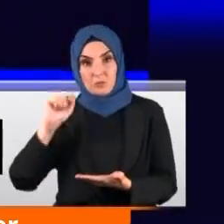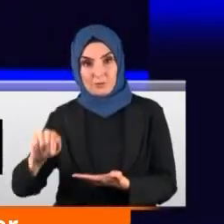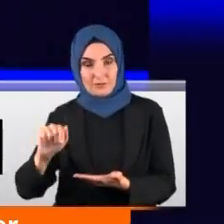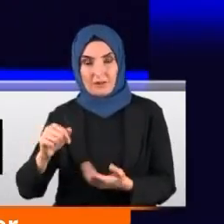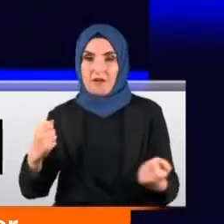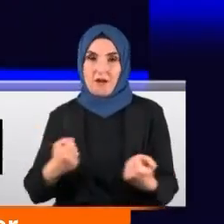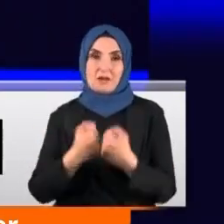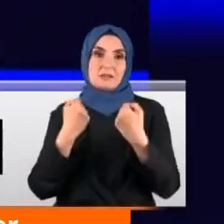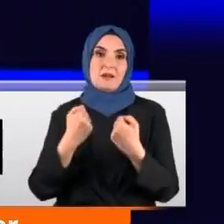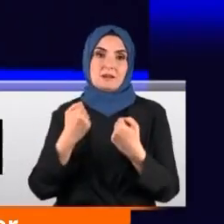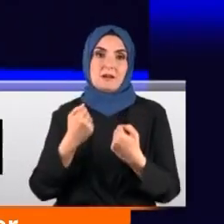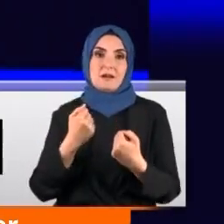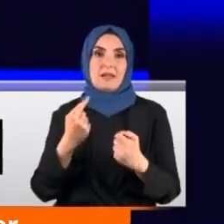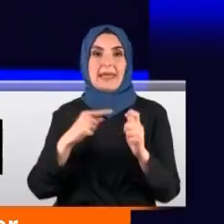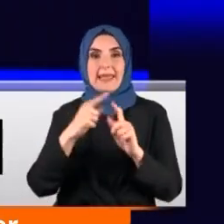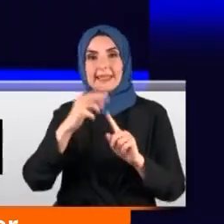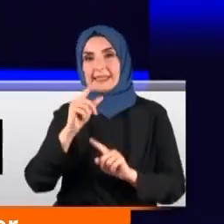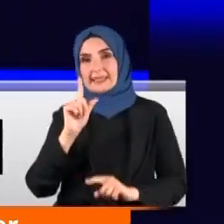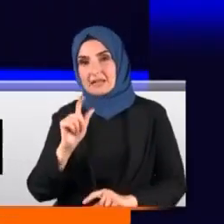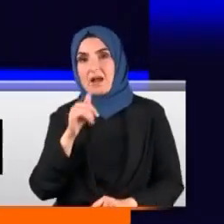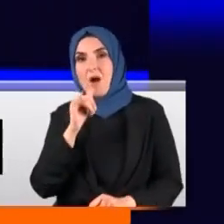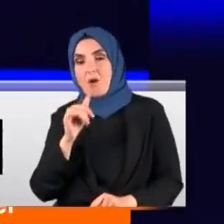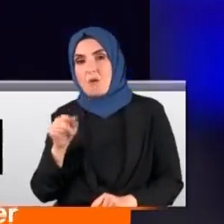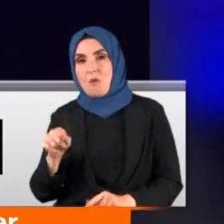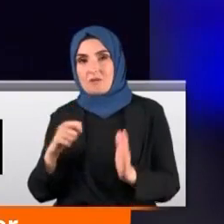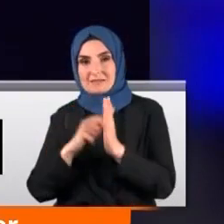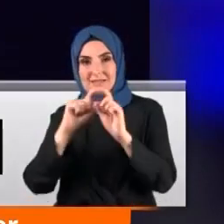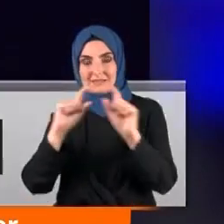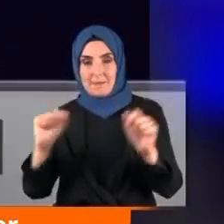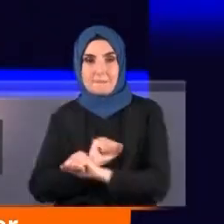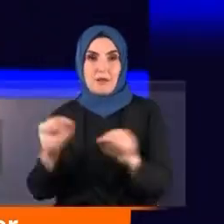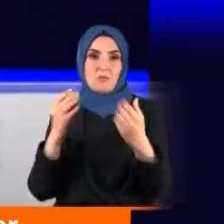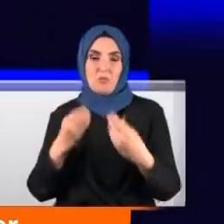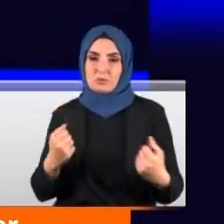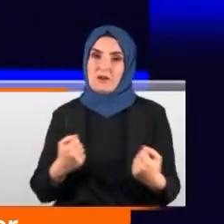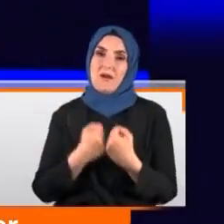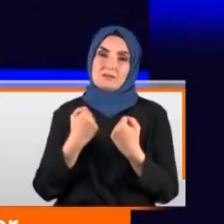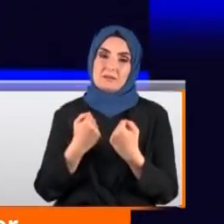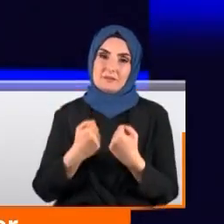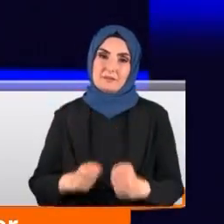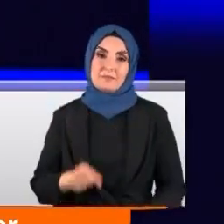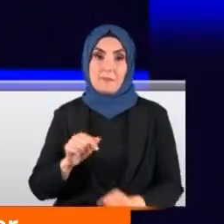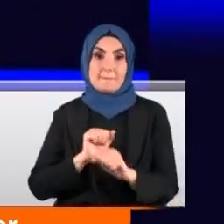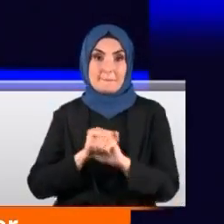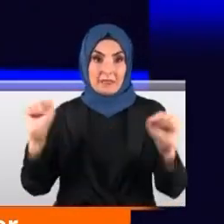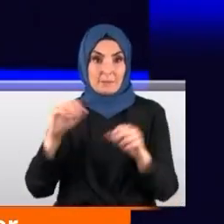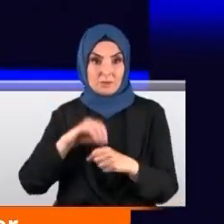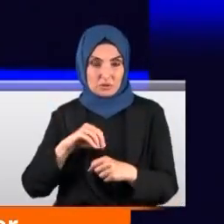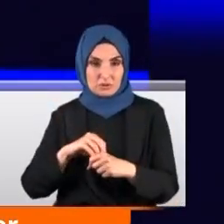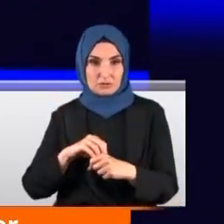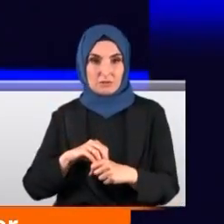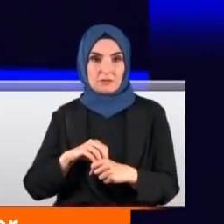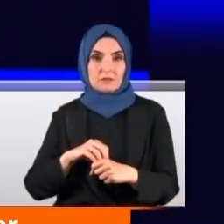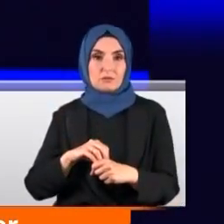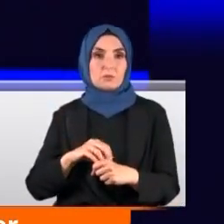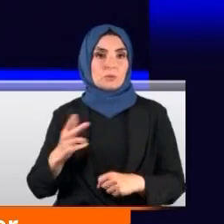oldu? Kazara diyelim. O anlattıkça da stüdyoda duygusal anlar yaşandı. O patlamada İleri derecede yandım.